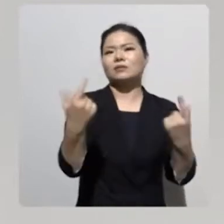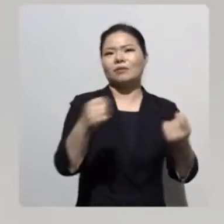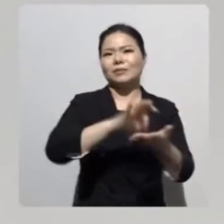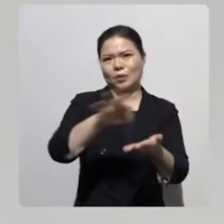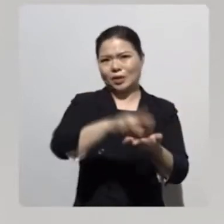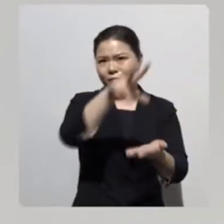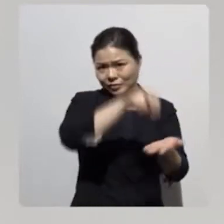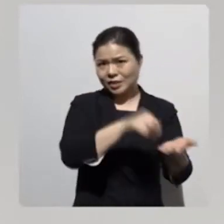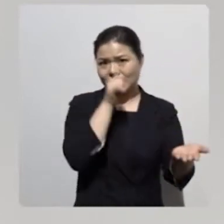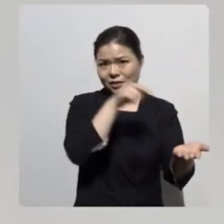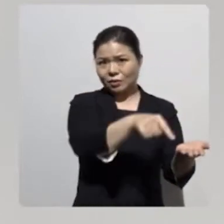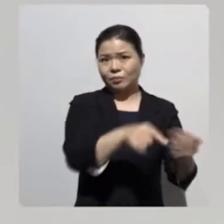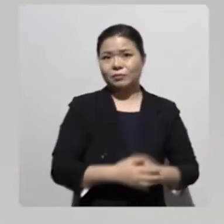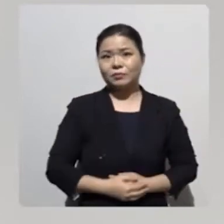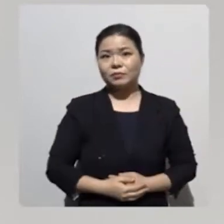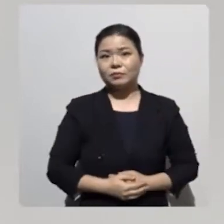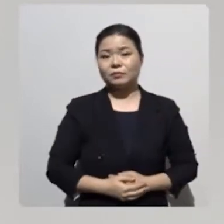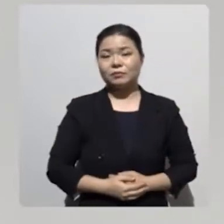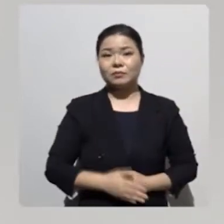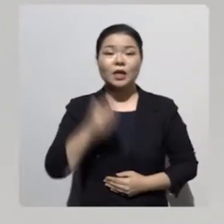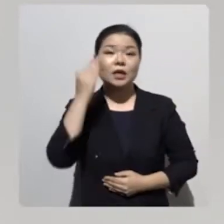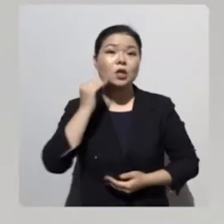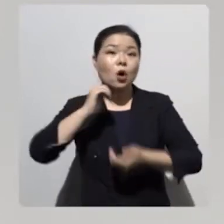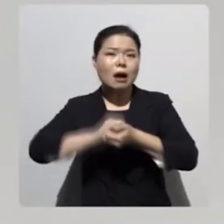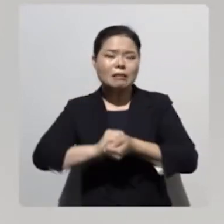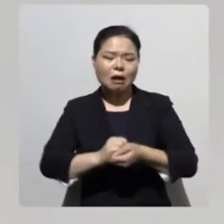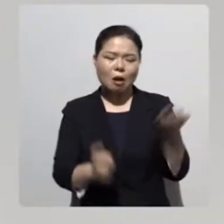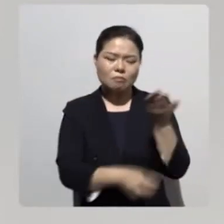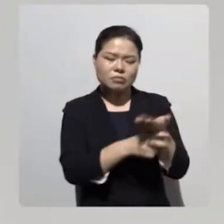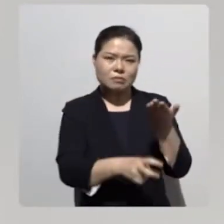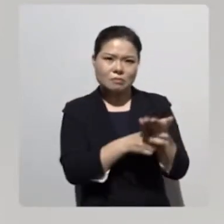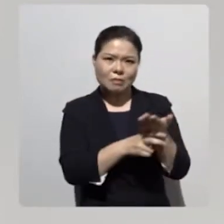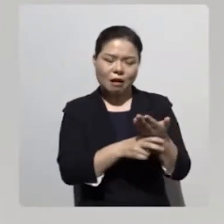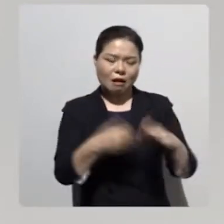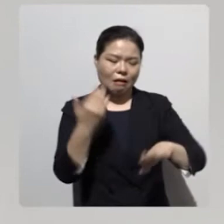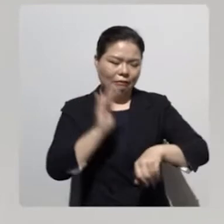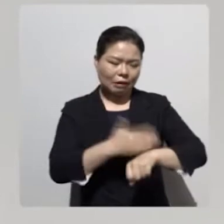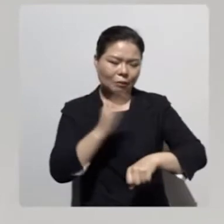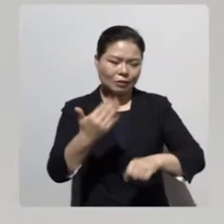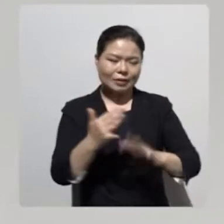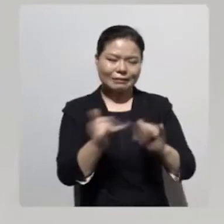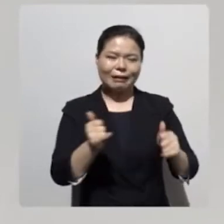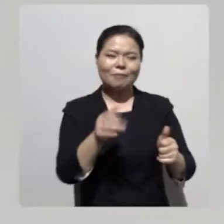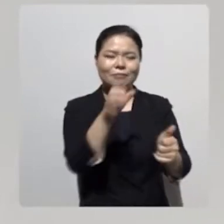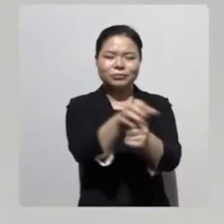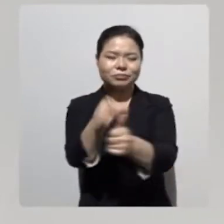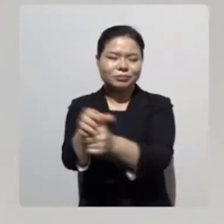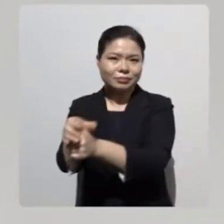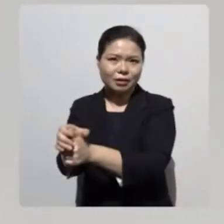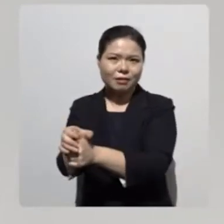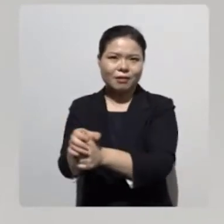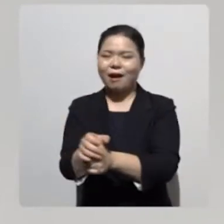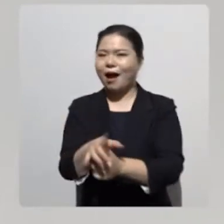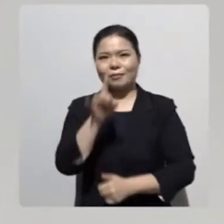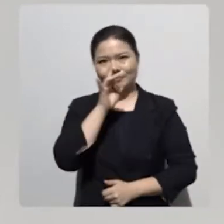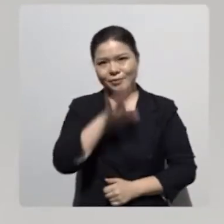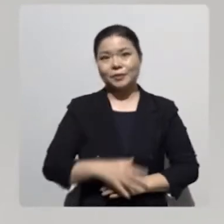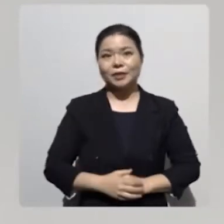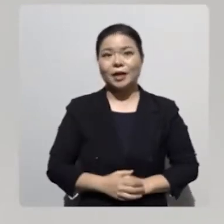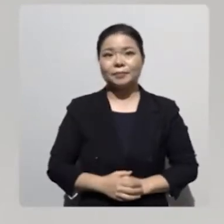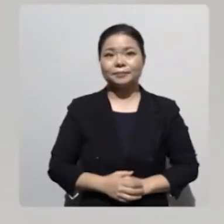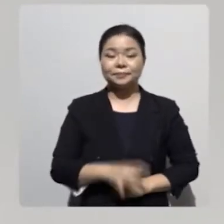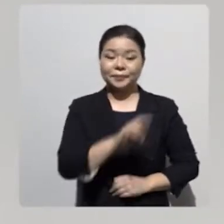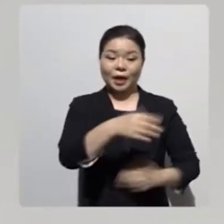있습니다. 청와대가 위법하고 부당한 인사 개입 더 이상 해서는 안 됩니다. 저는 각